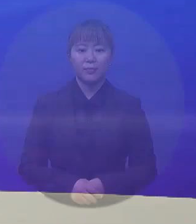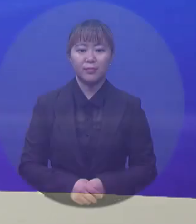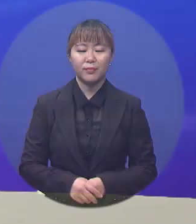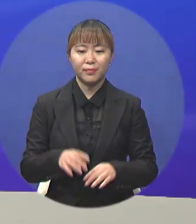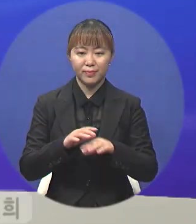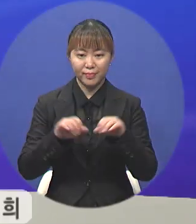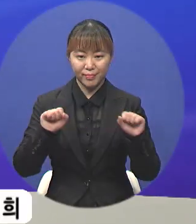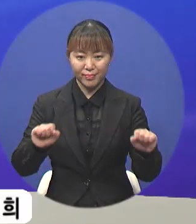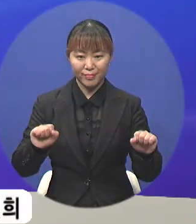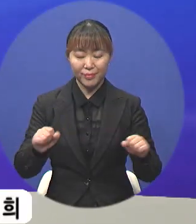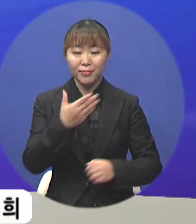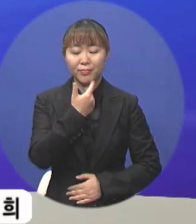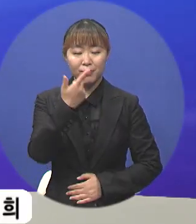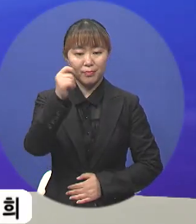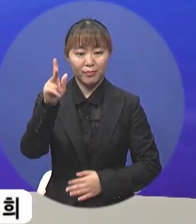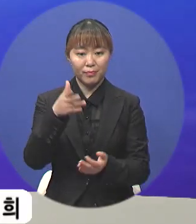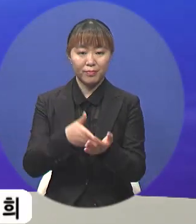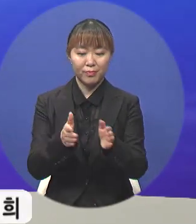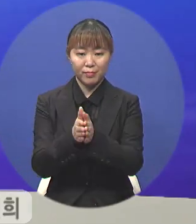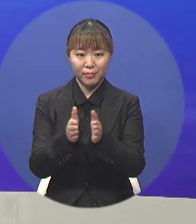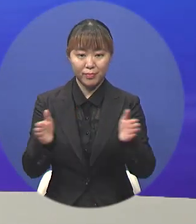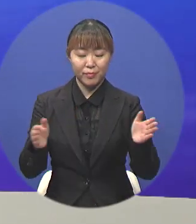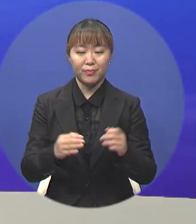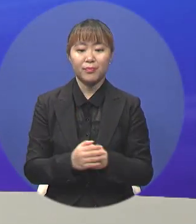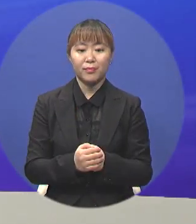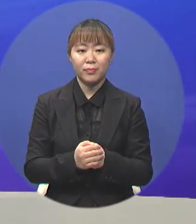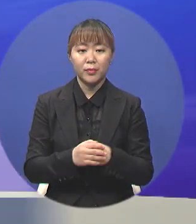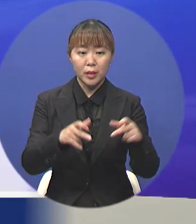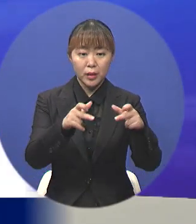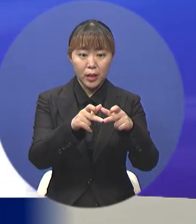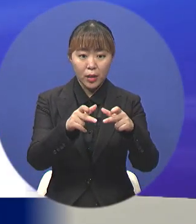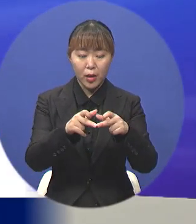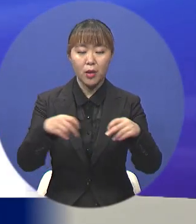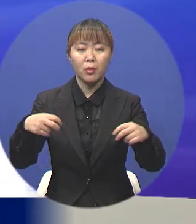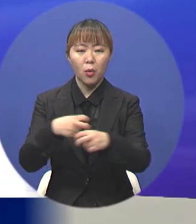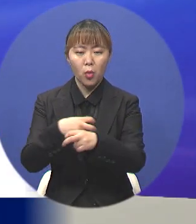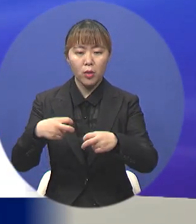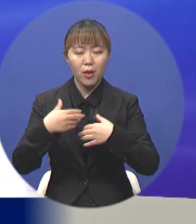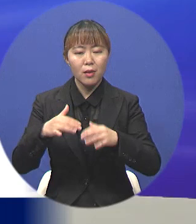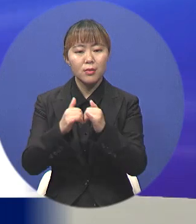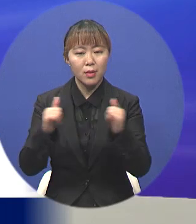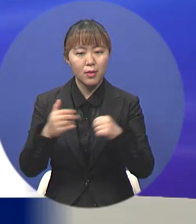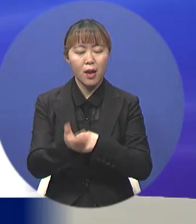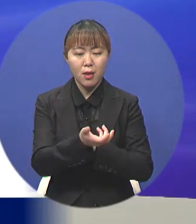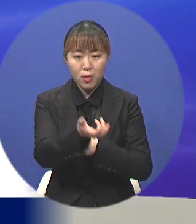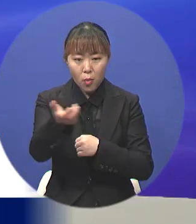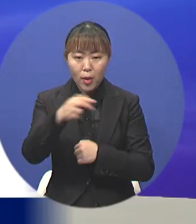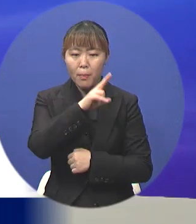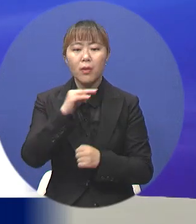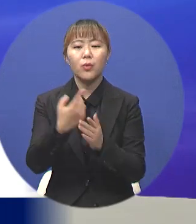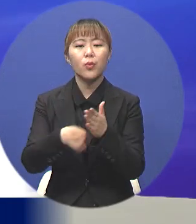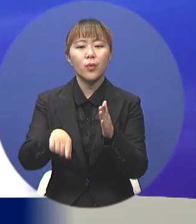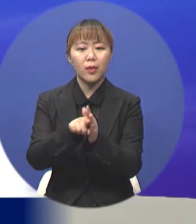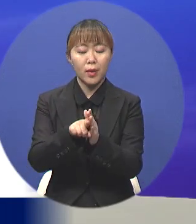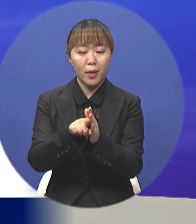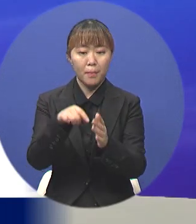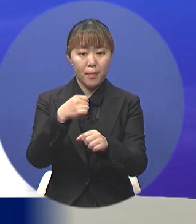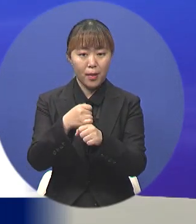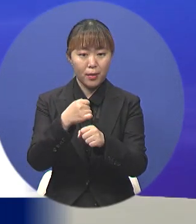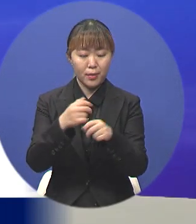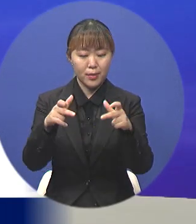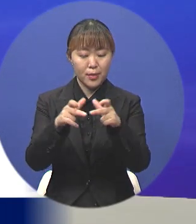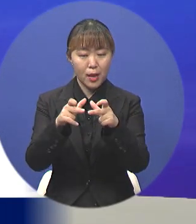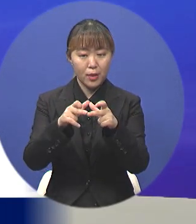시청자 여러분 안녕하십니까? 복지TV 뉴스입니다. 장애인과 교통약자들의 이동과 편의를 위해 생긴 장애인